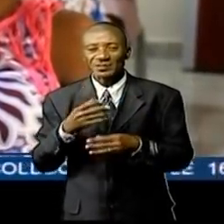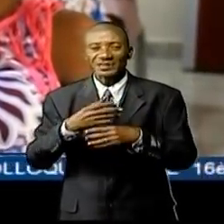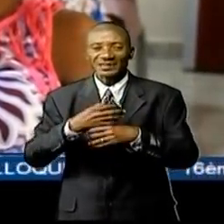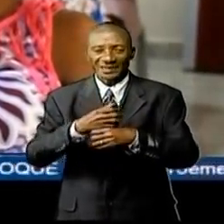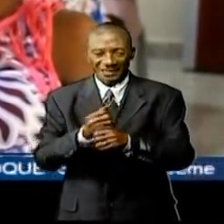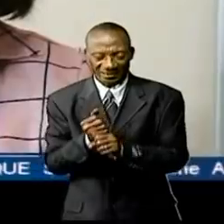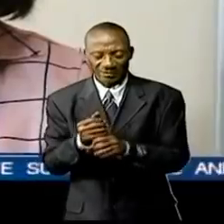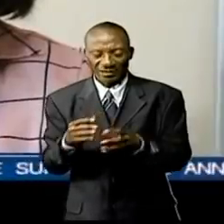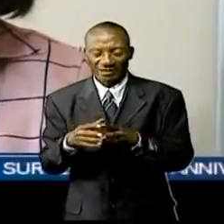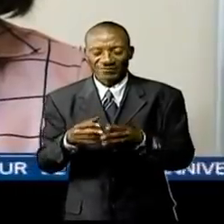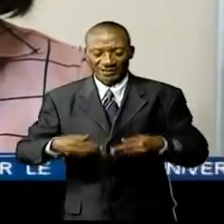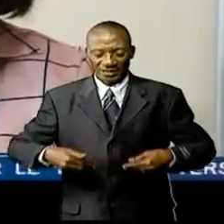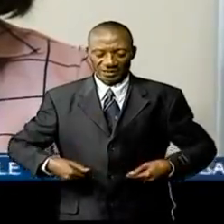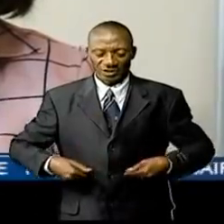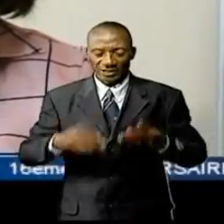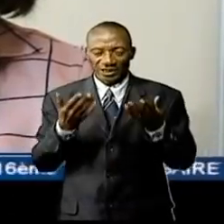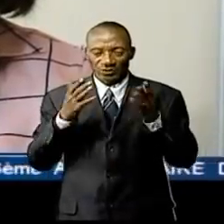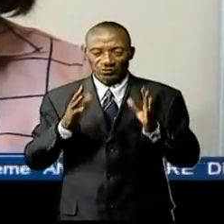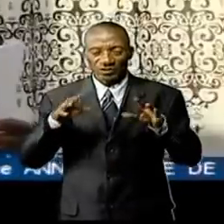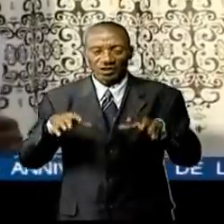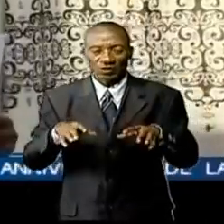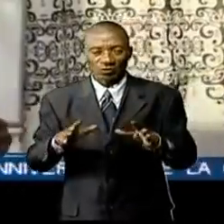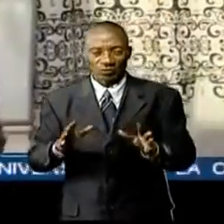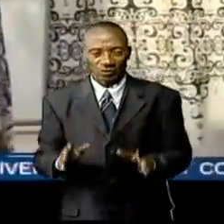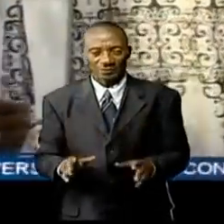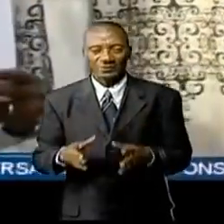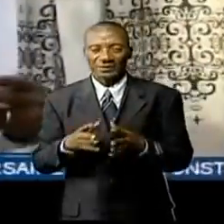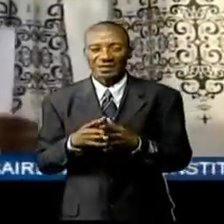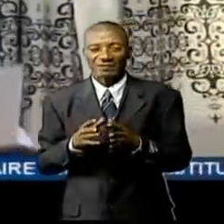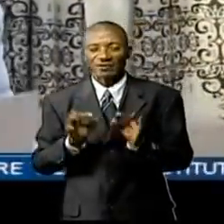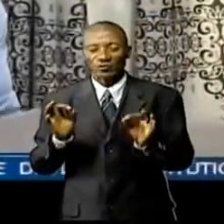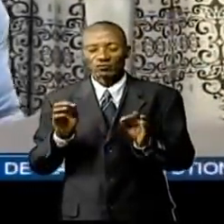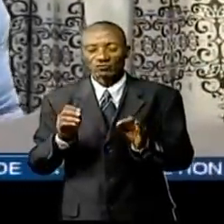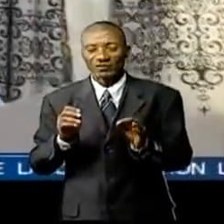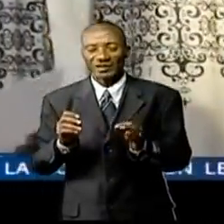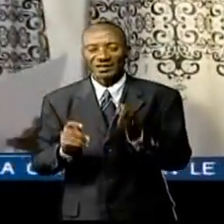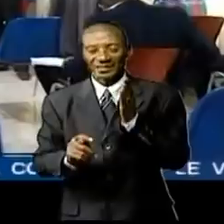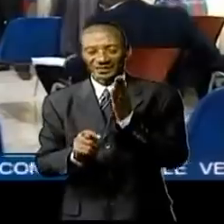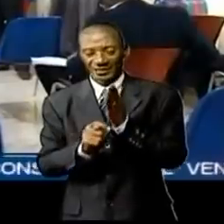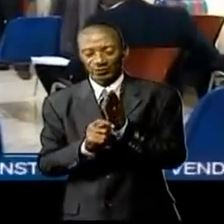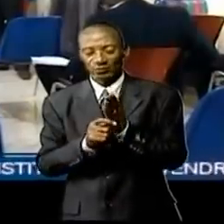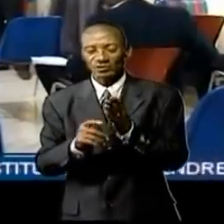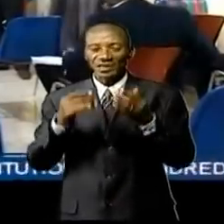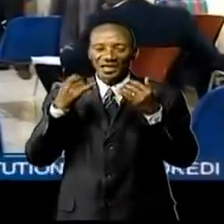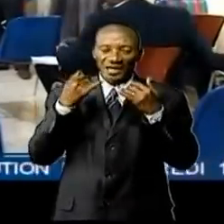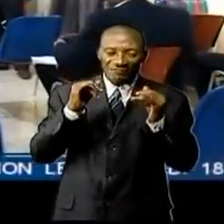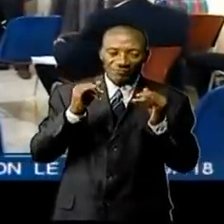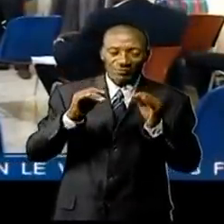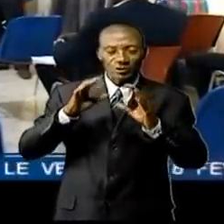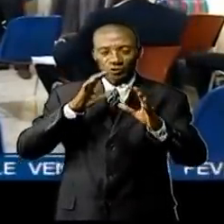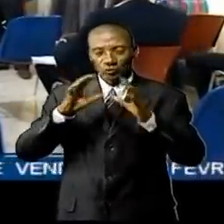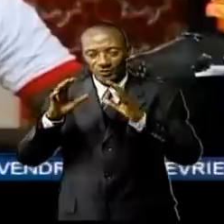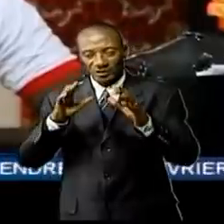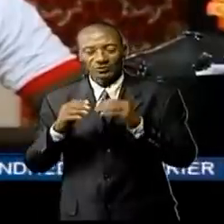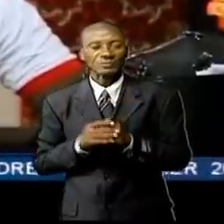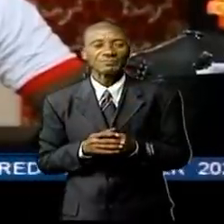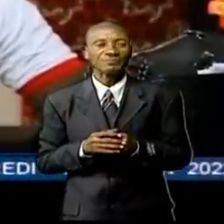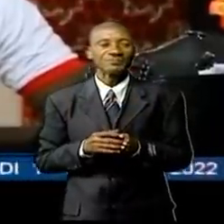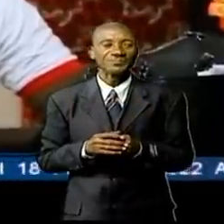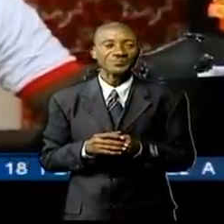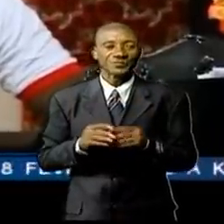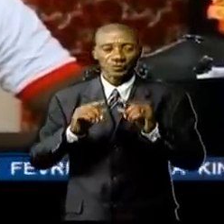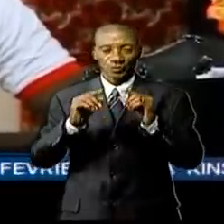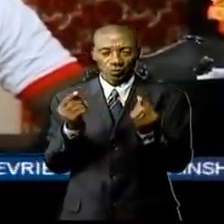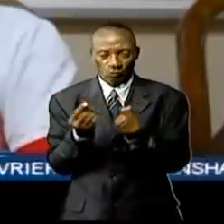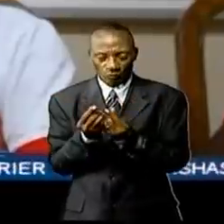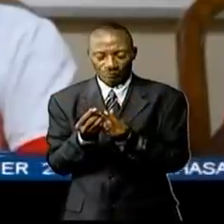étudiants congolais avec de nouvelles technologies de l'information et des communications. Pour y parvenir, de la Confédération démocratique du